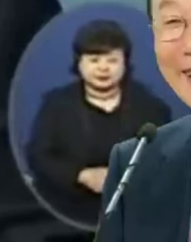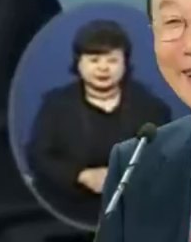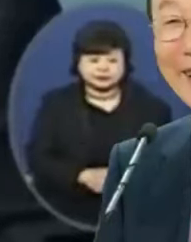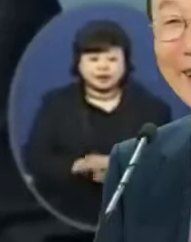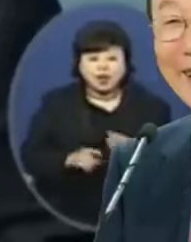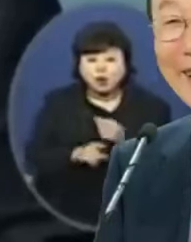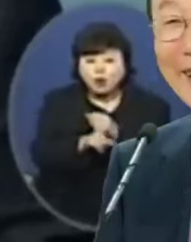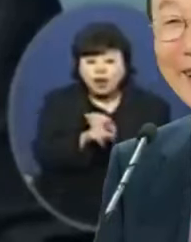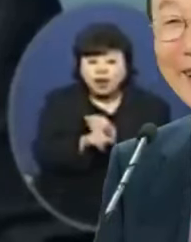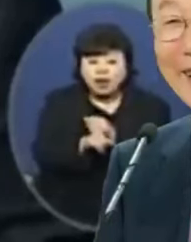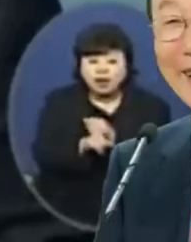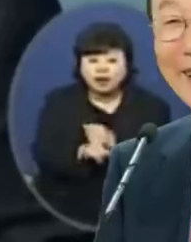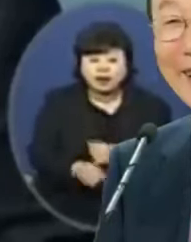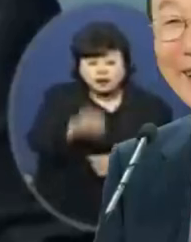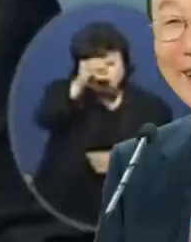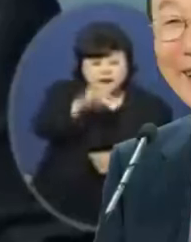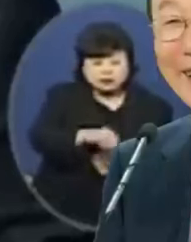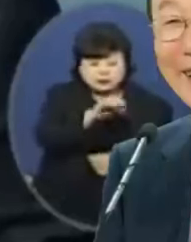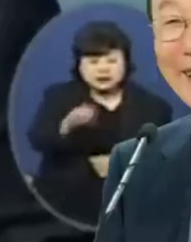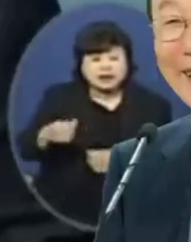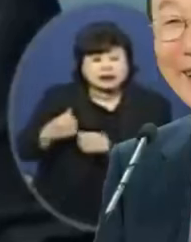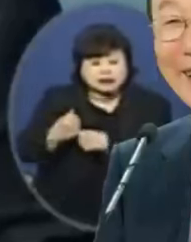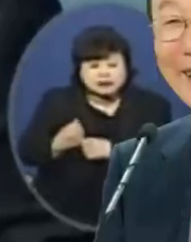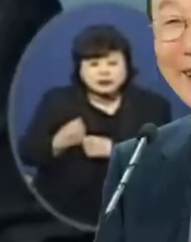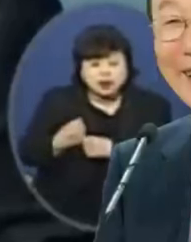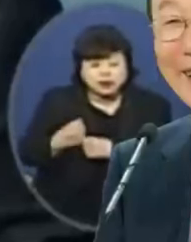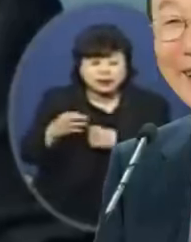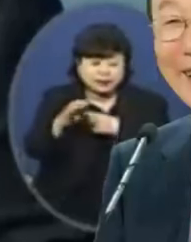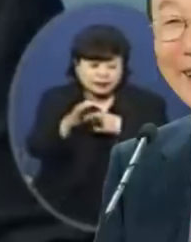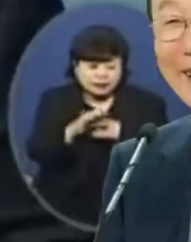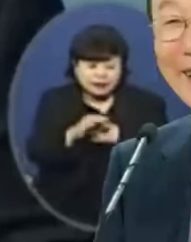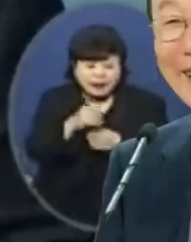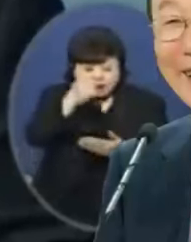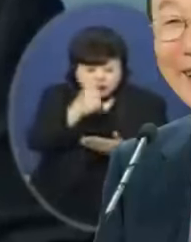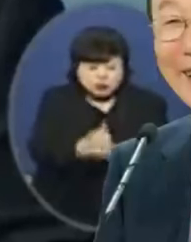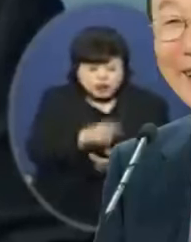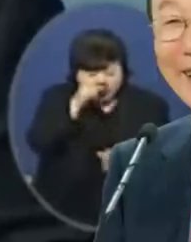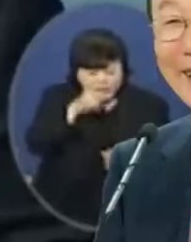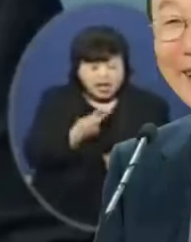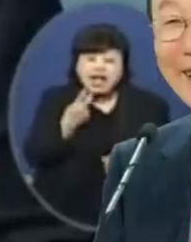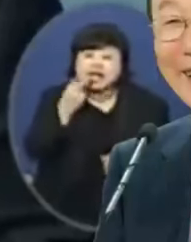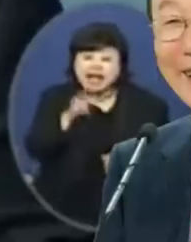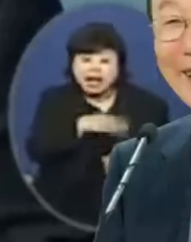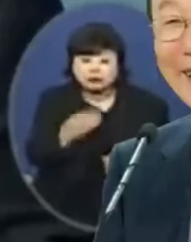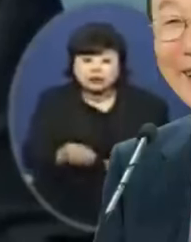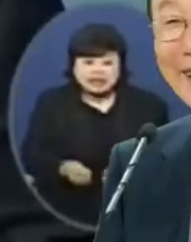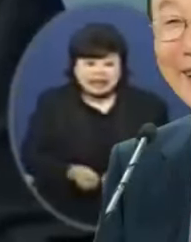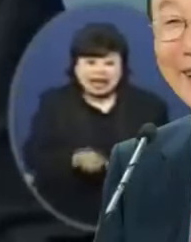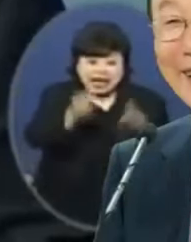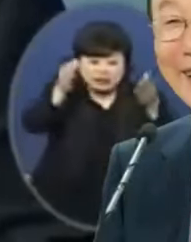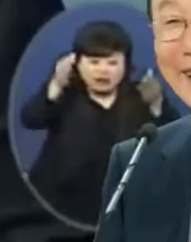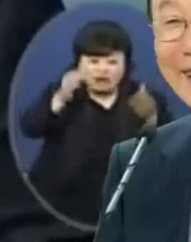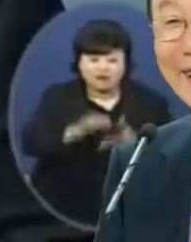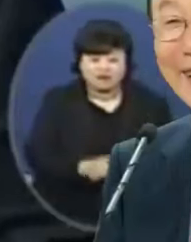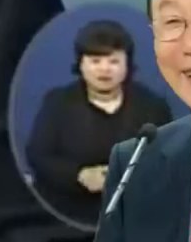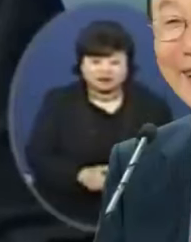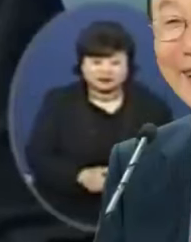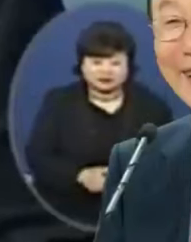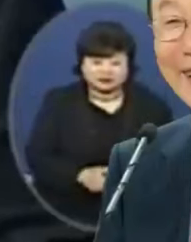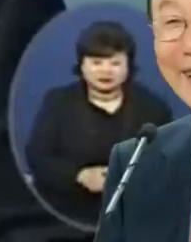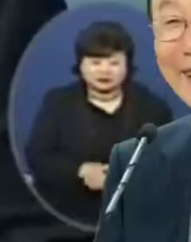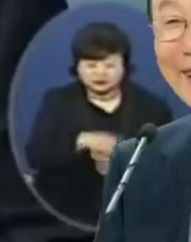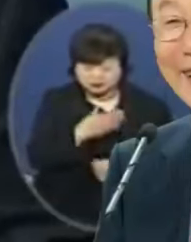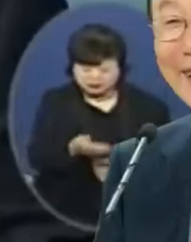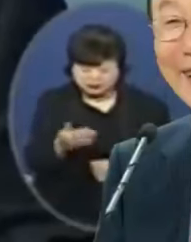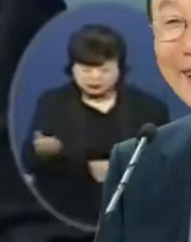왜? 갈보리 십자가를 짊어지면 죄의 강이 갈라지는 것입니다. 죄의 강물에 휩쓸려